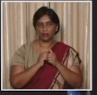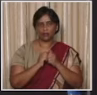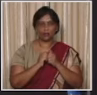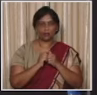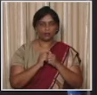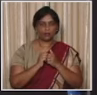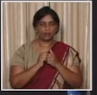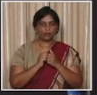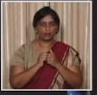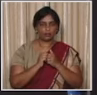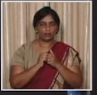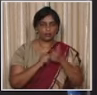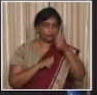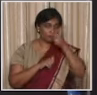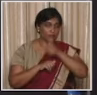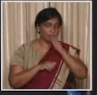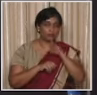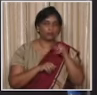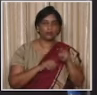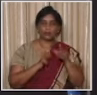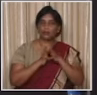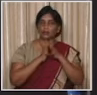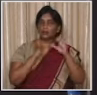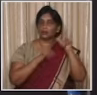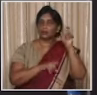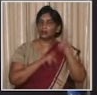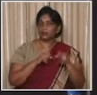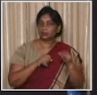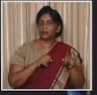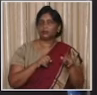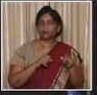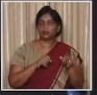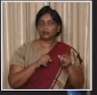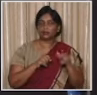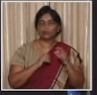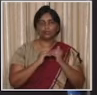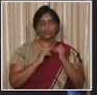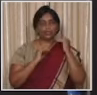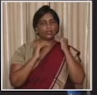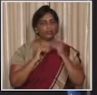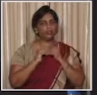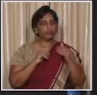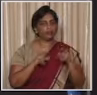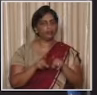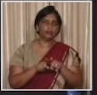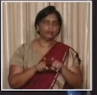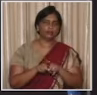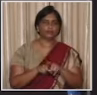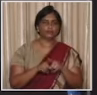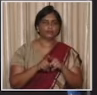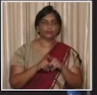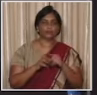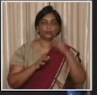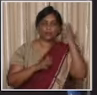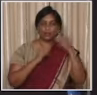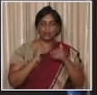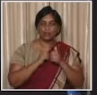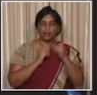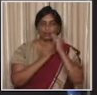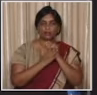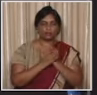මගඩිය පිළිබඳව. ඒකෙත් කට්ටිය රෝගීන් අනතුරු ලක් වෙලා කවුරුත් මැරුන්නේ නැහැ. හැබැයි